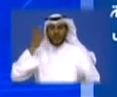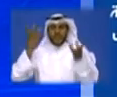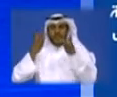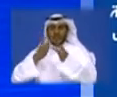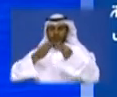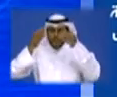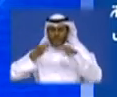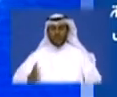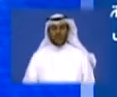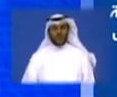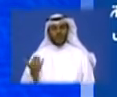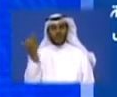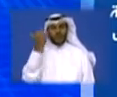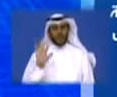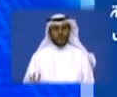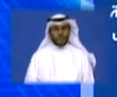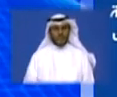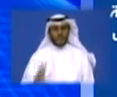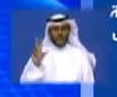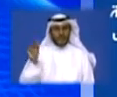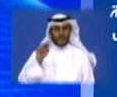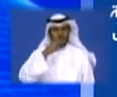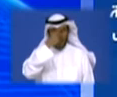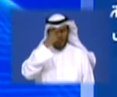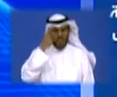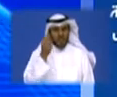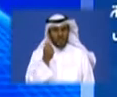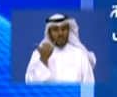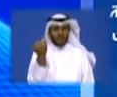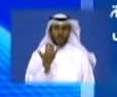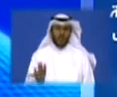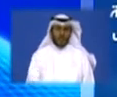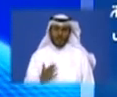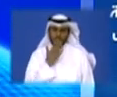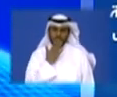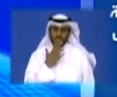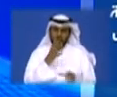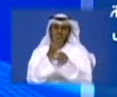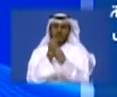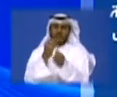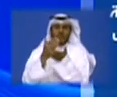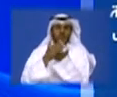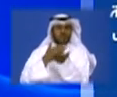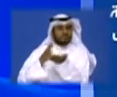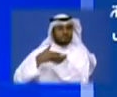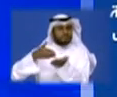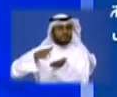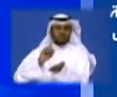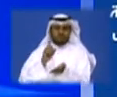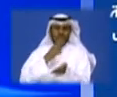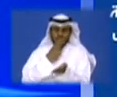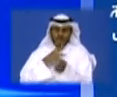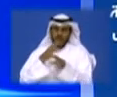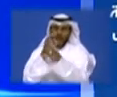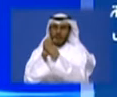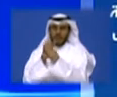ذات الأهمية وبما يترتب عليها من آثار مالية واقتصادية واجتماعية، والتي تتطلب كل اهتمام